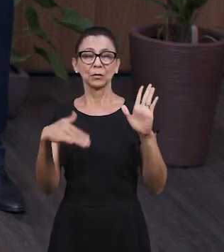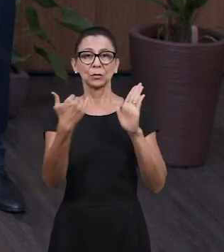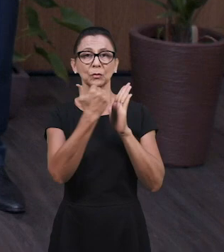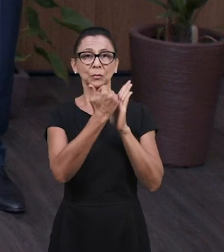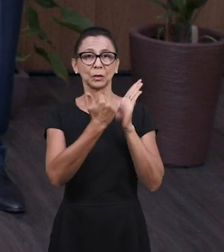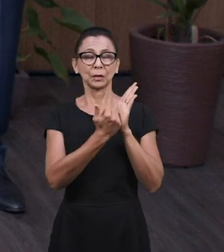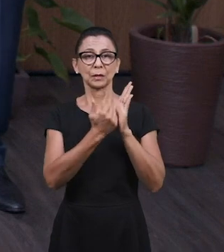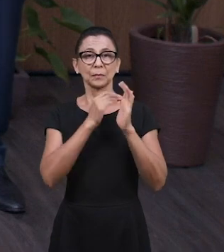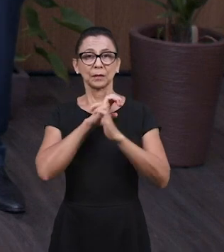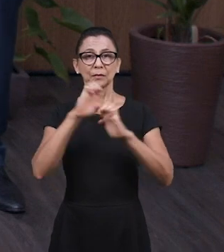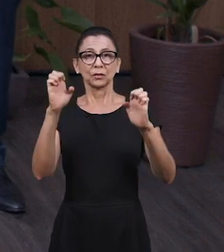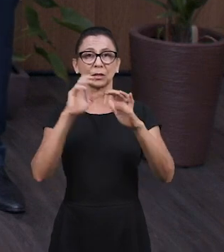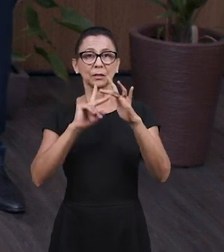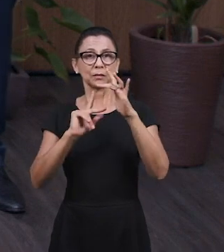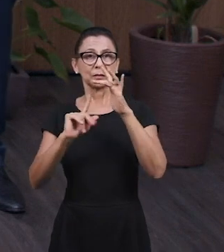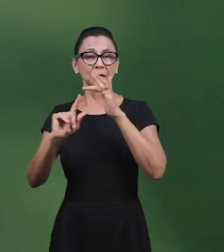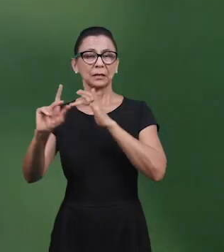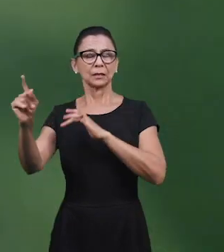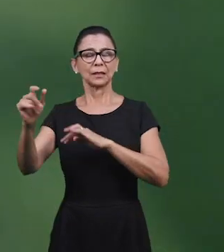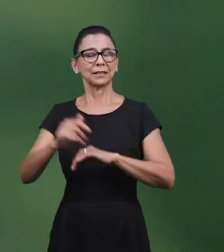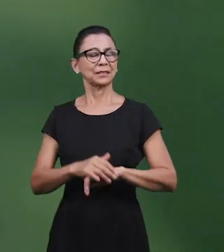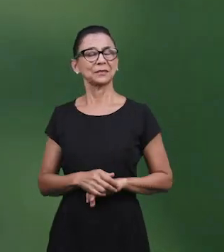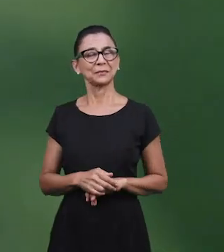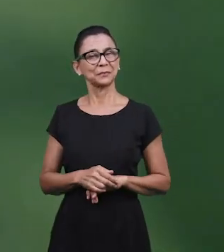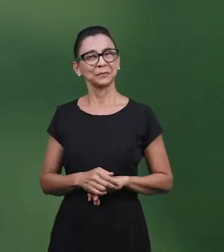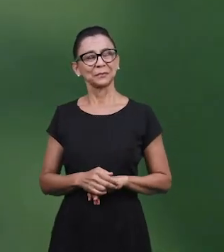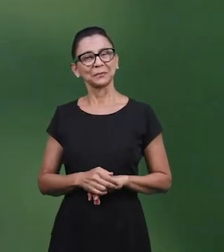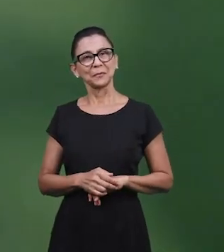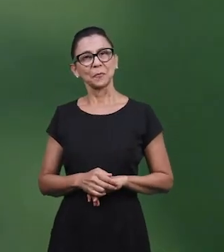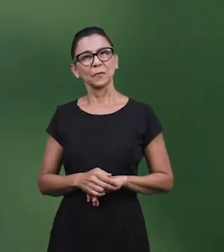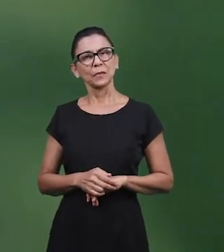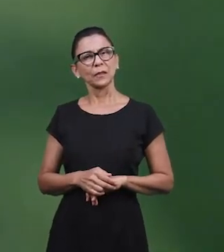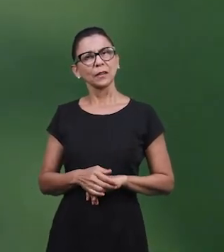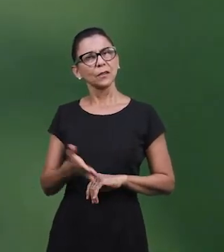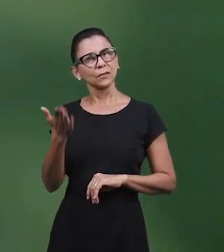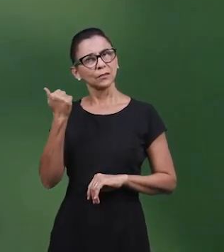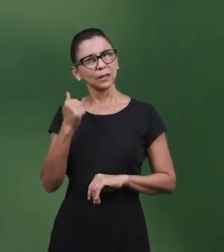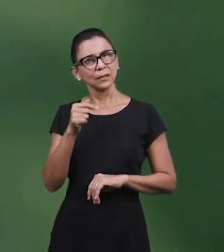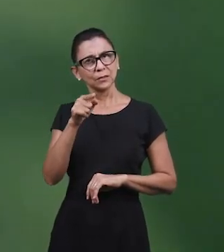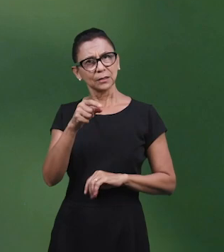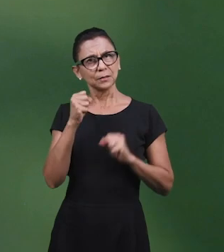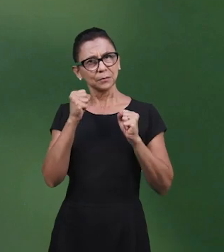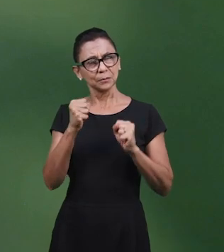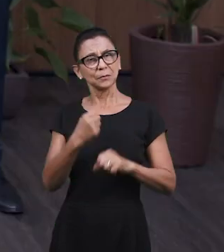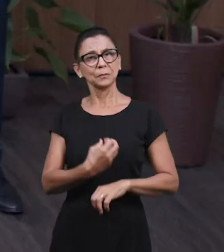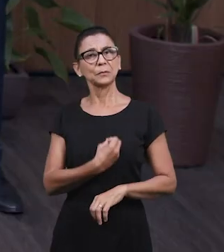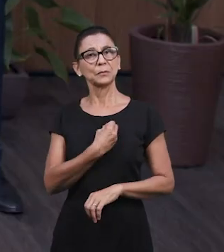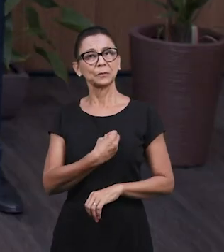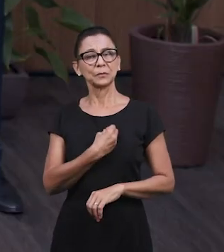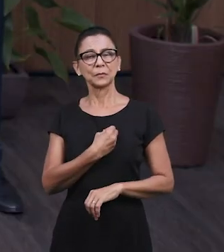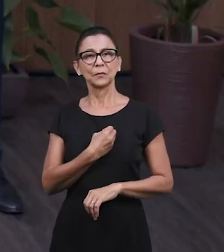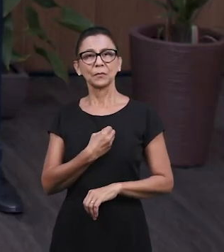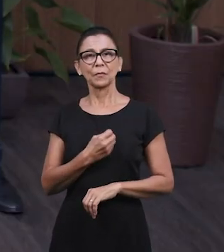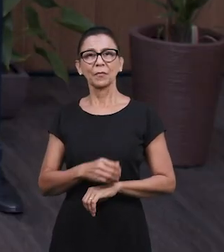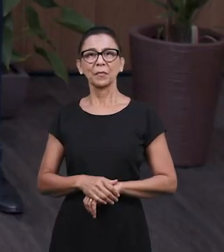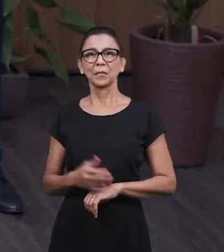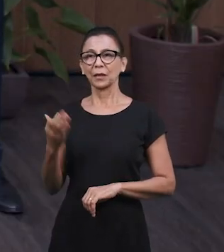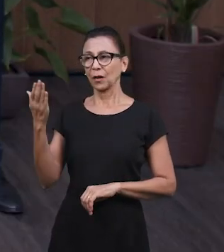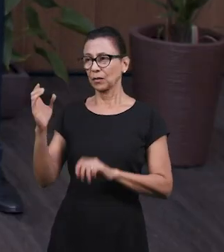programmation en annonçant l'Évangile éternel. Et vous aussi, vous pouvez